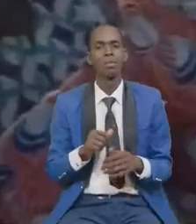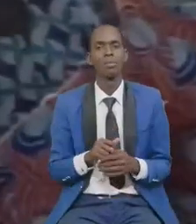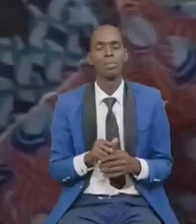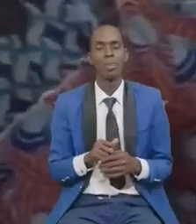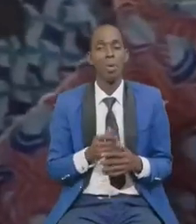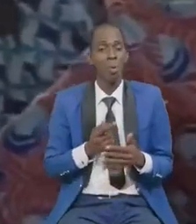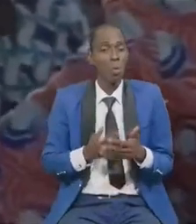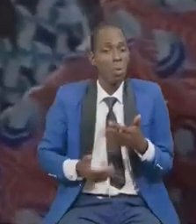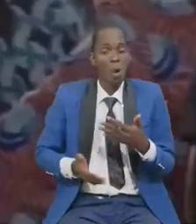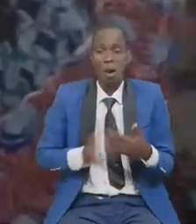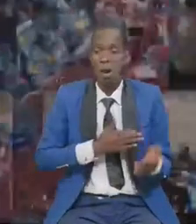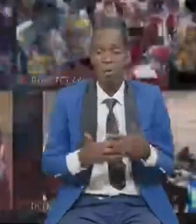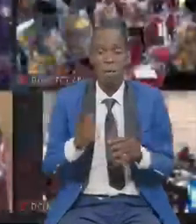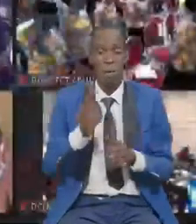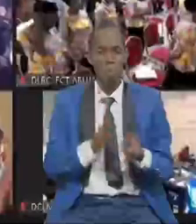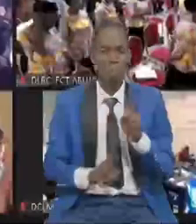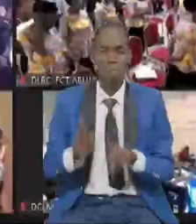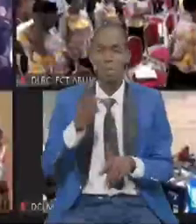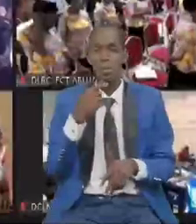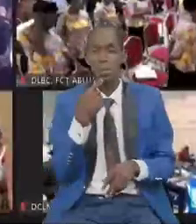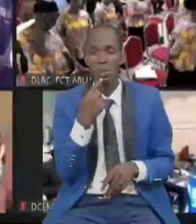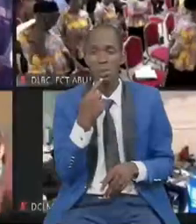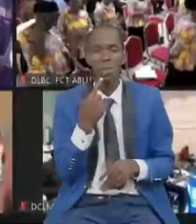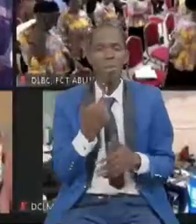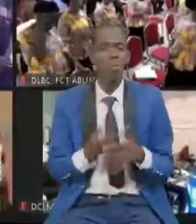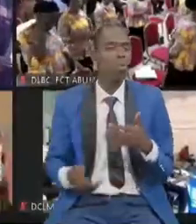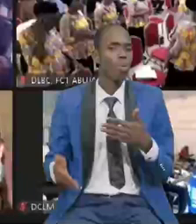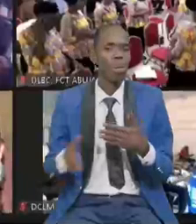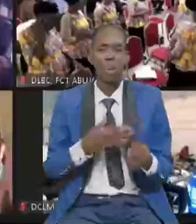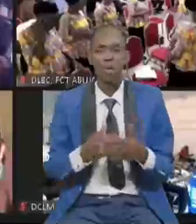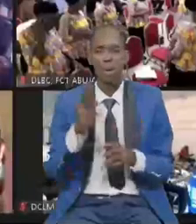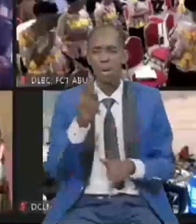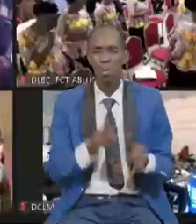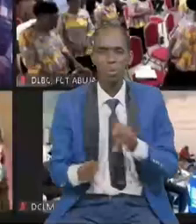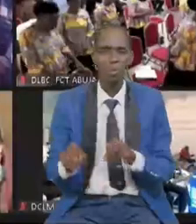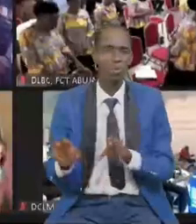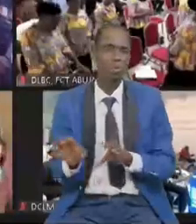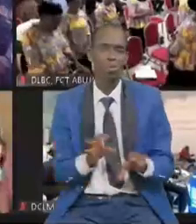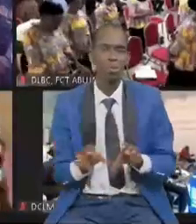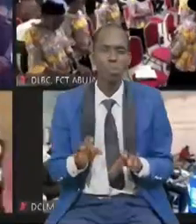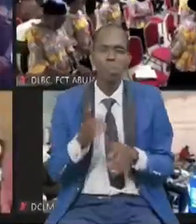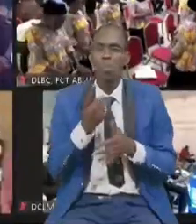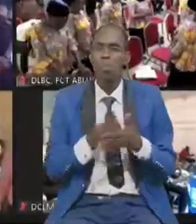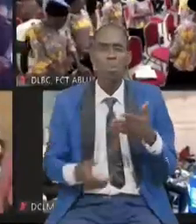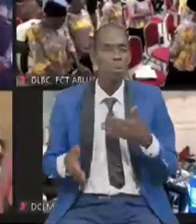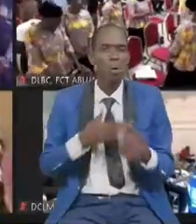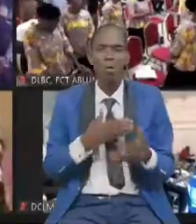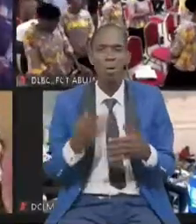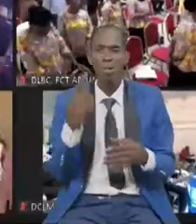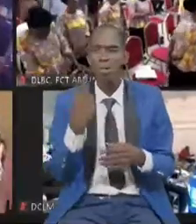Peu importe ce que les gens disent, peu importe ce que les gens font, peu importe la